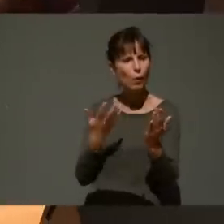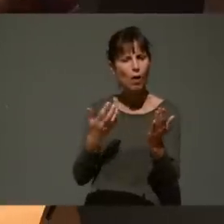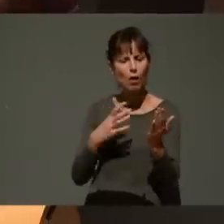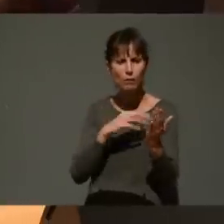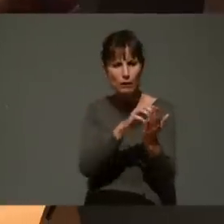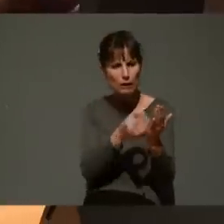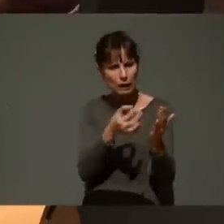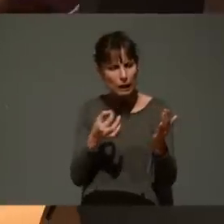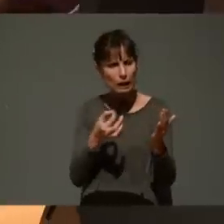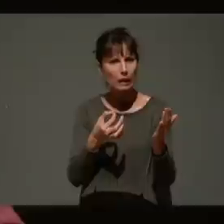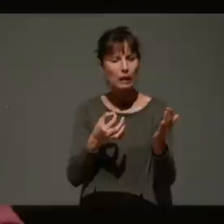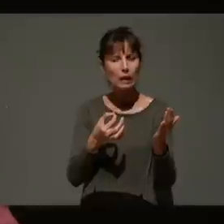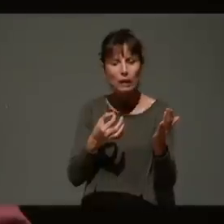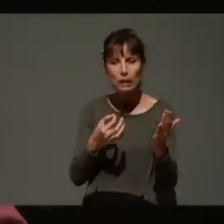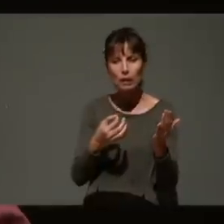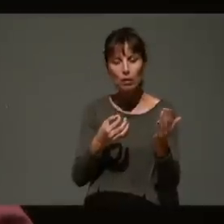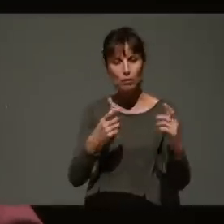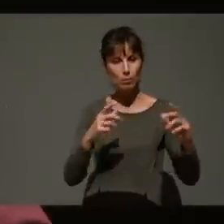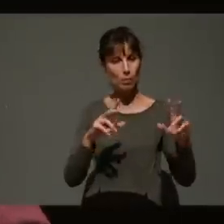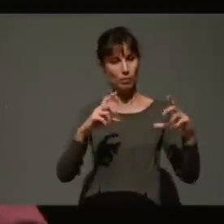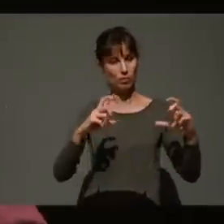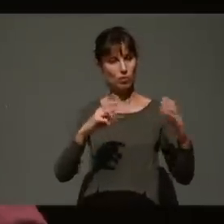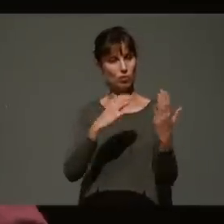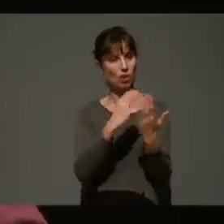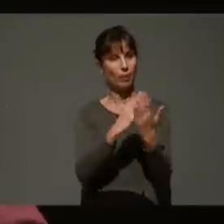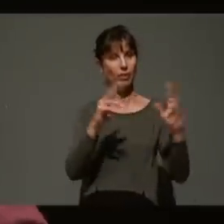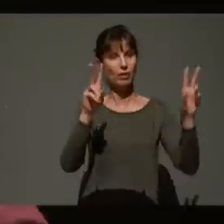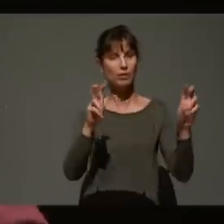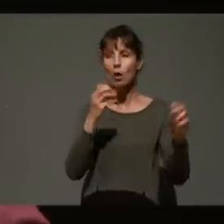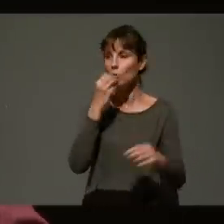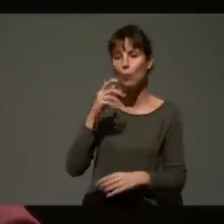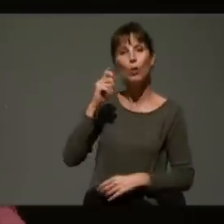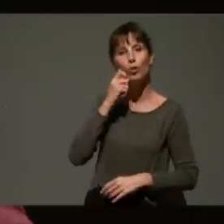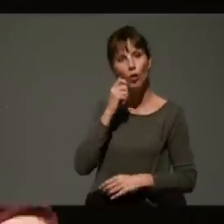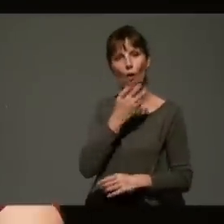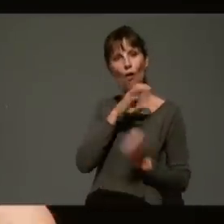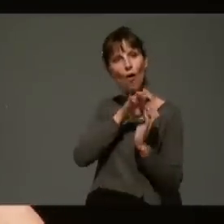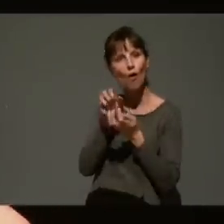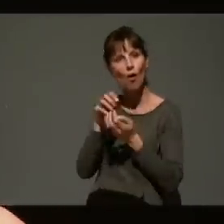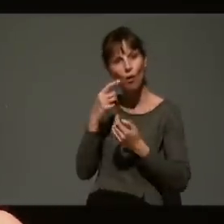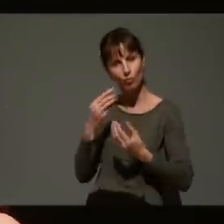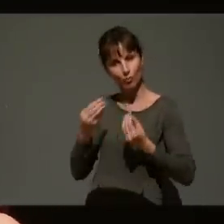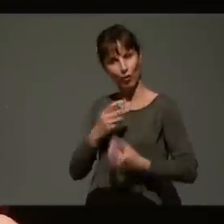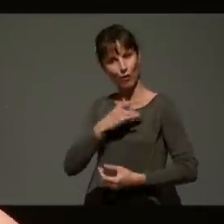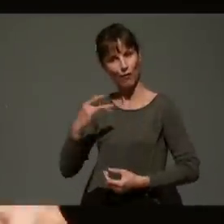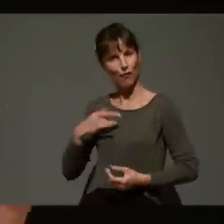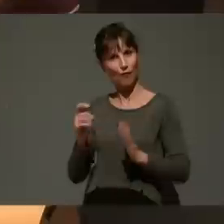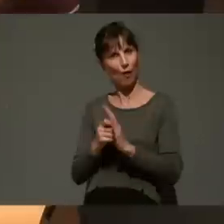écrit un titre de chapitre de bonnes dents pour être en forme. C'est vrai ?